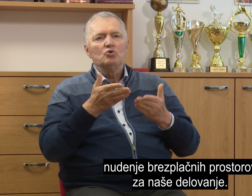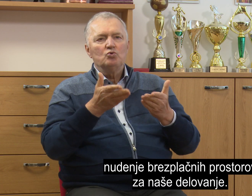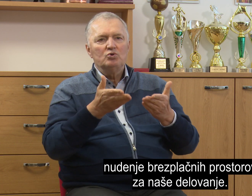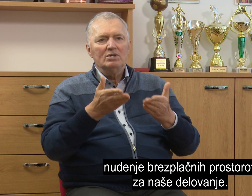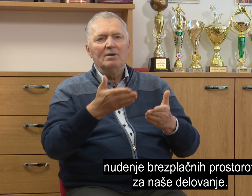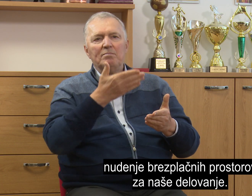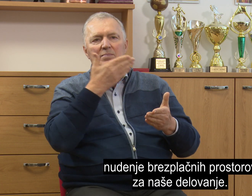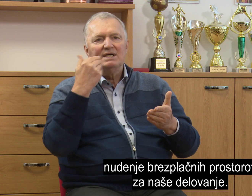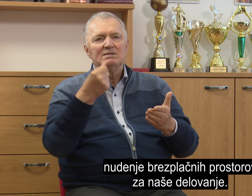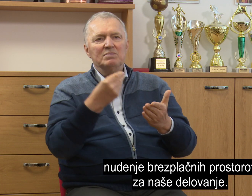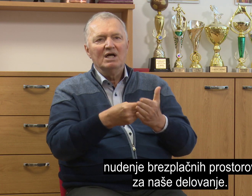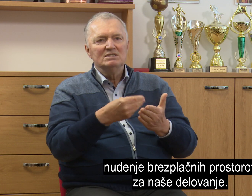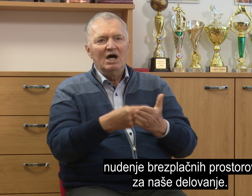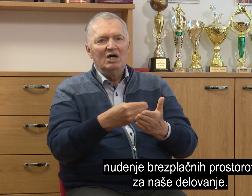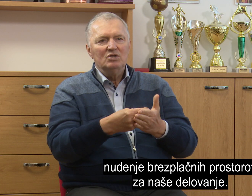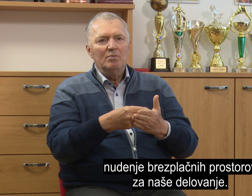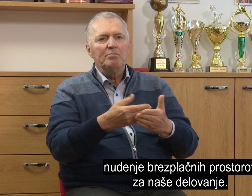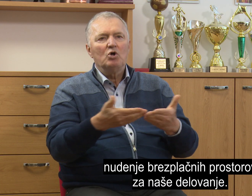prostorov za naše delovanje.